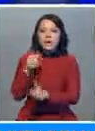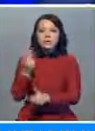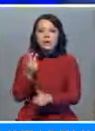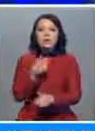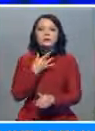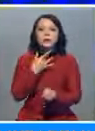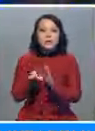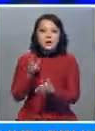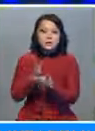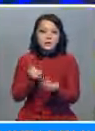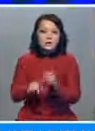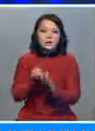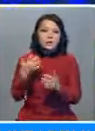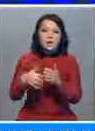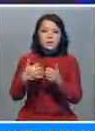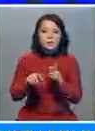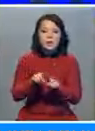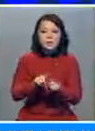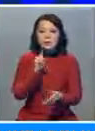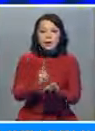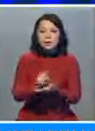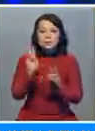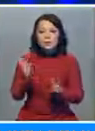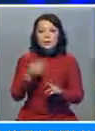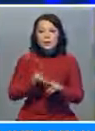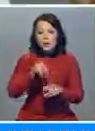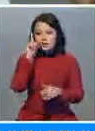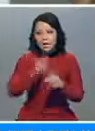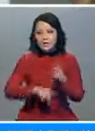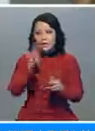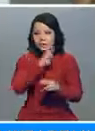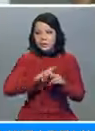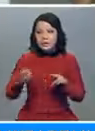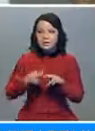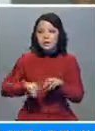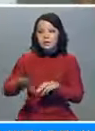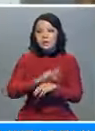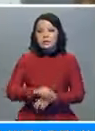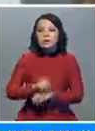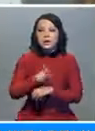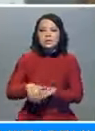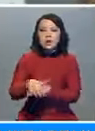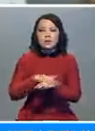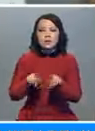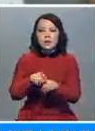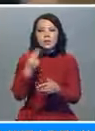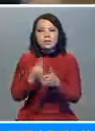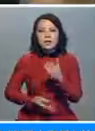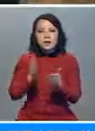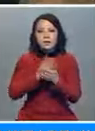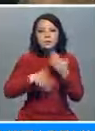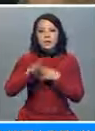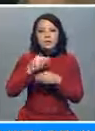ортасында өтетіндіктен аралық сайлау деп аталады. Халық алдында сенімін жоғалта бастаған демократтардың онда ойсырай жеңілетіндігі бұған